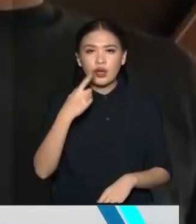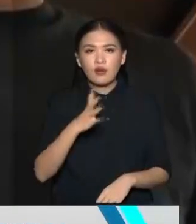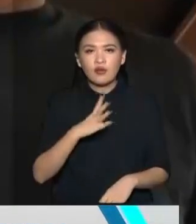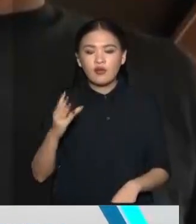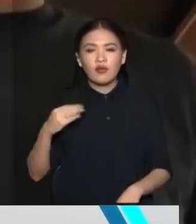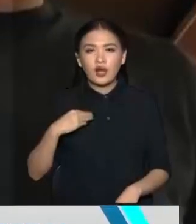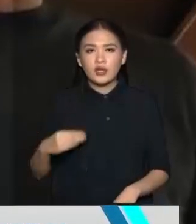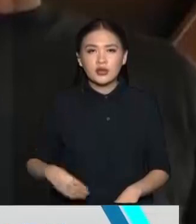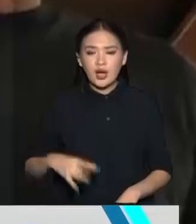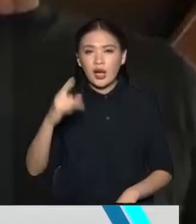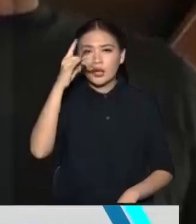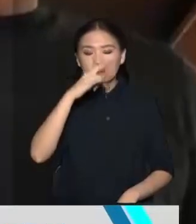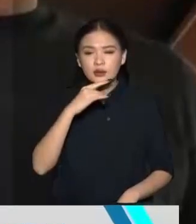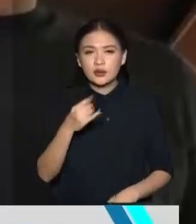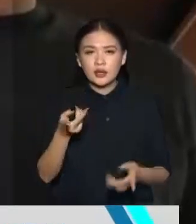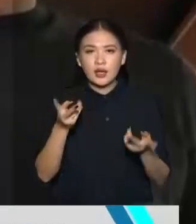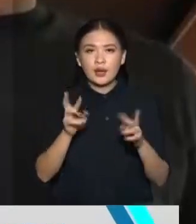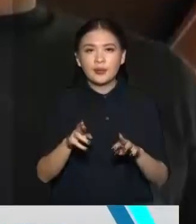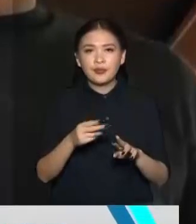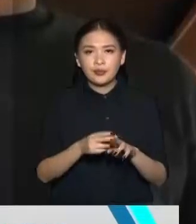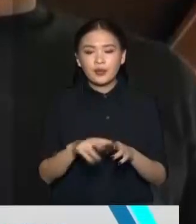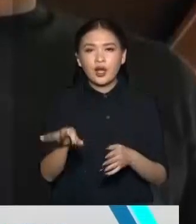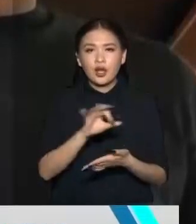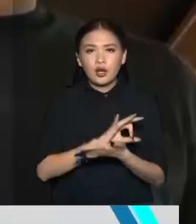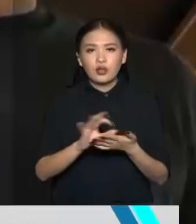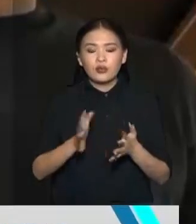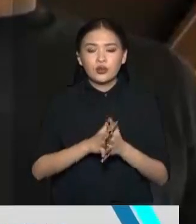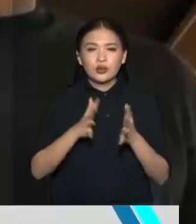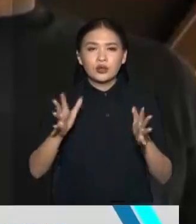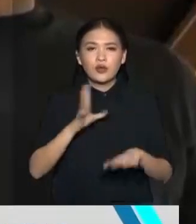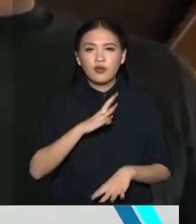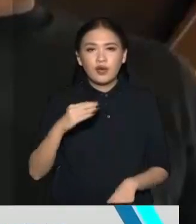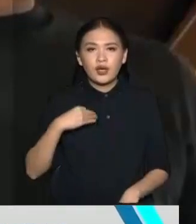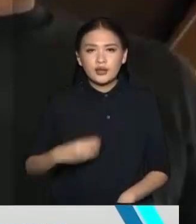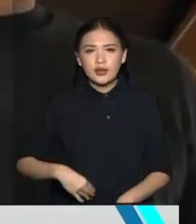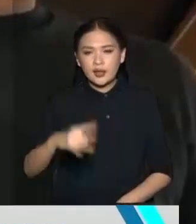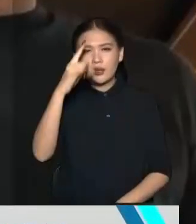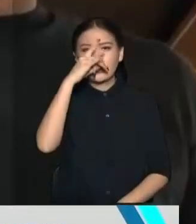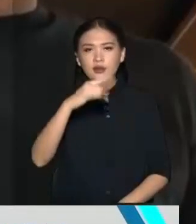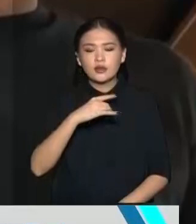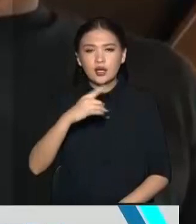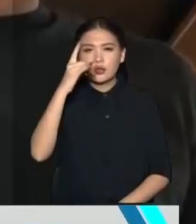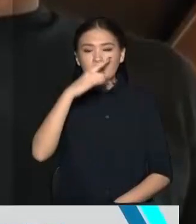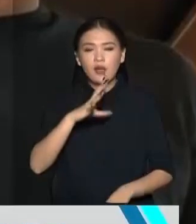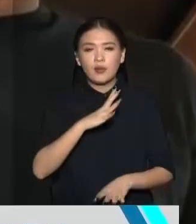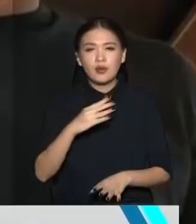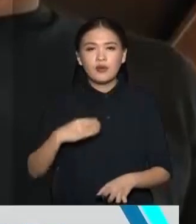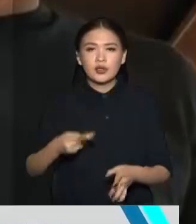Франция Қазақстан үшін... жақсы, көп рахмет. Енді Франция Қазақстан, ал Қазақстан Франция